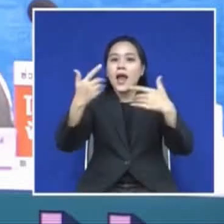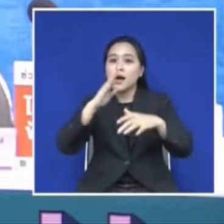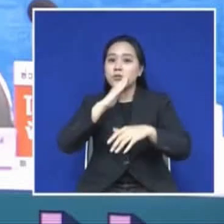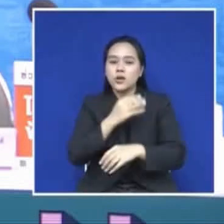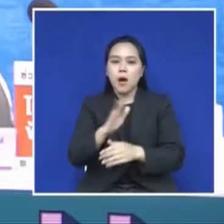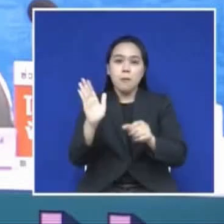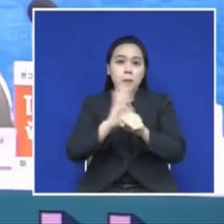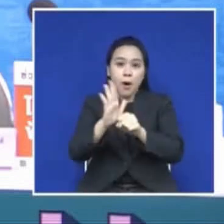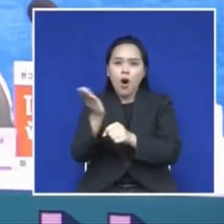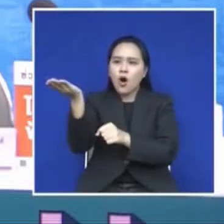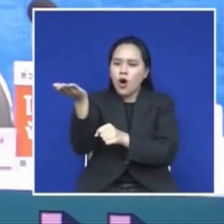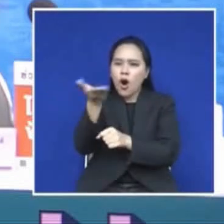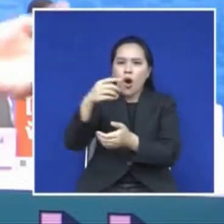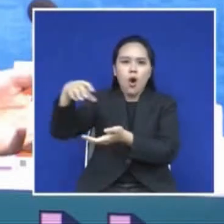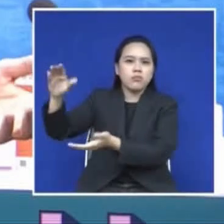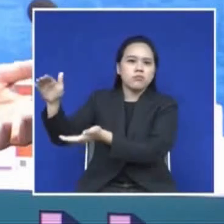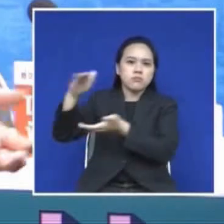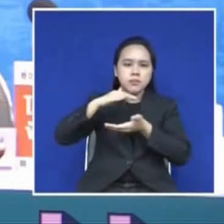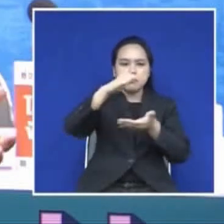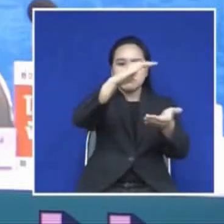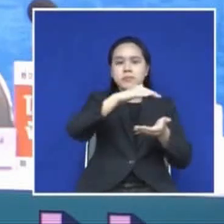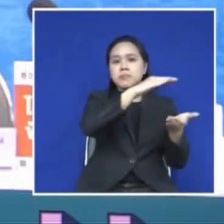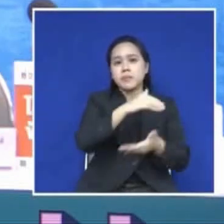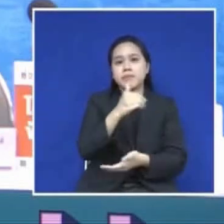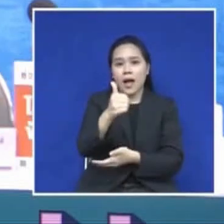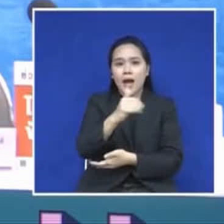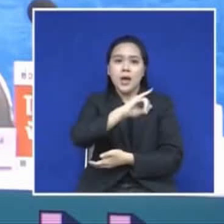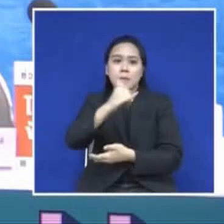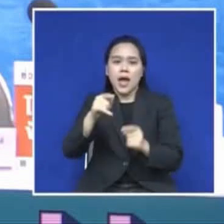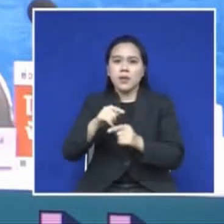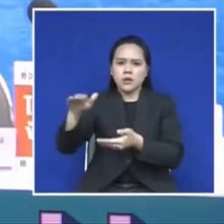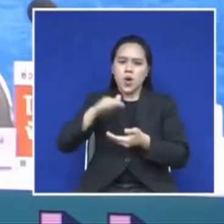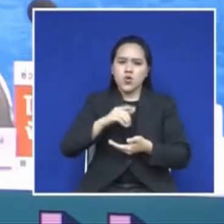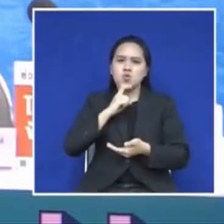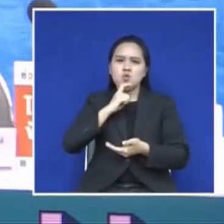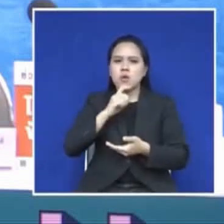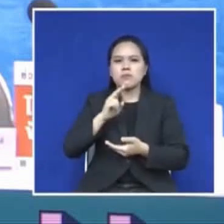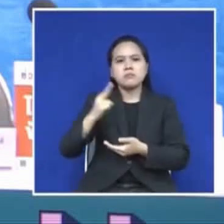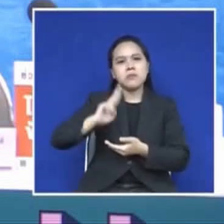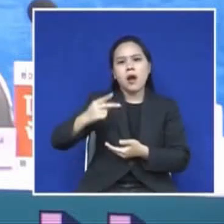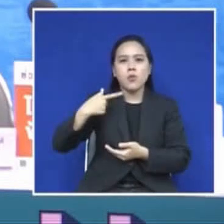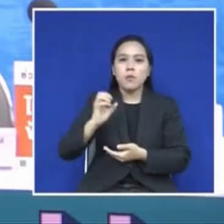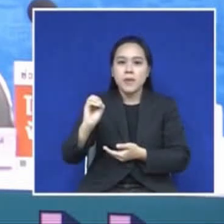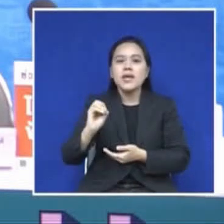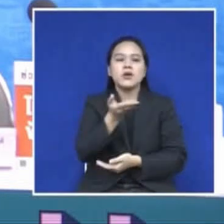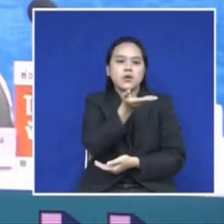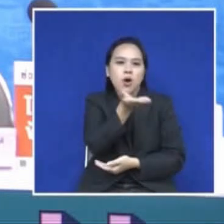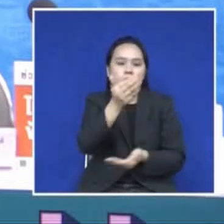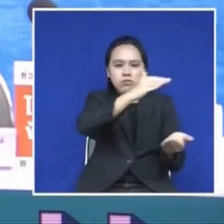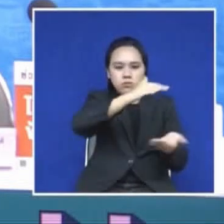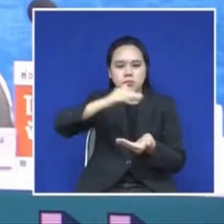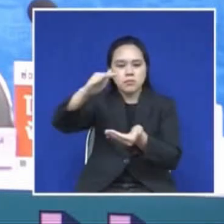แต่หลายคนก็ใช่ว่าเข้ามาได้ถ้าเกิดเอาเข้ามานั่นล่ะครับแล้วก็อย่างที่บอกไป 1300ที่จะตรวจเนี่ยเฉพาะในพื้นที่ตลาดบางแห่ง